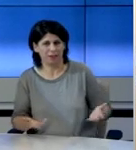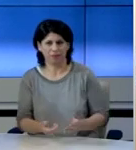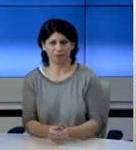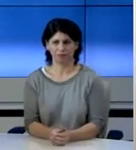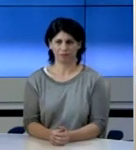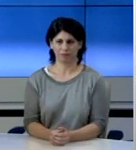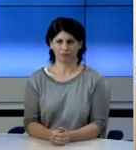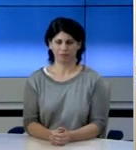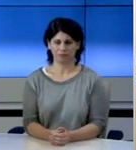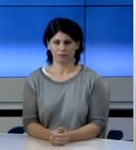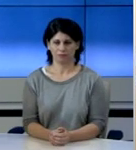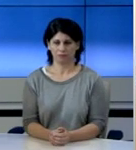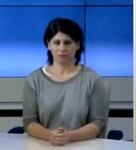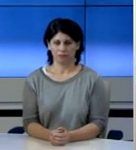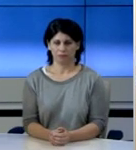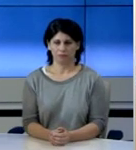Και βεβαίως